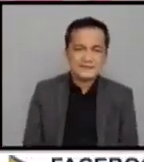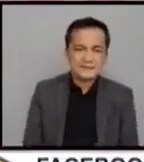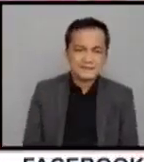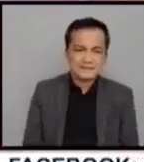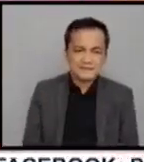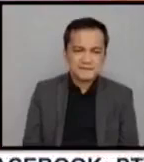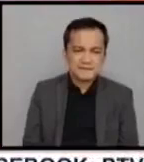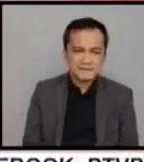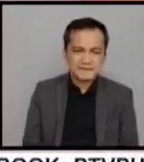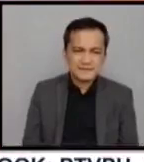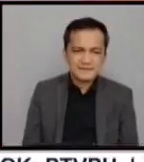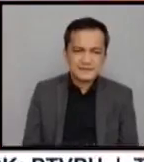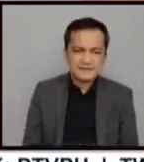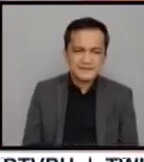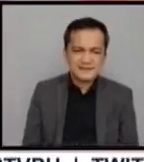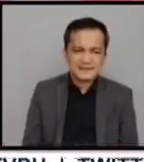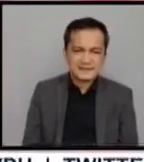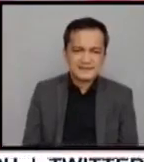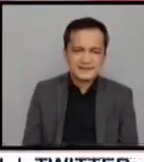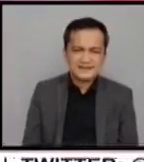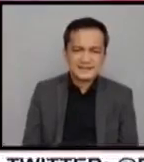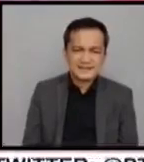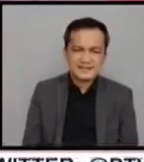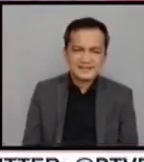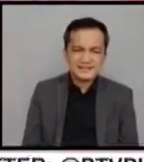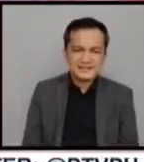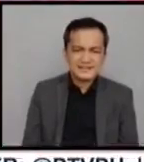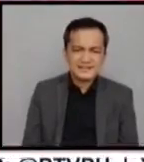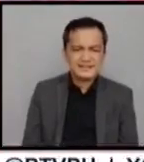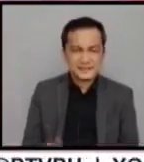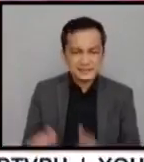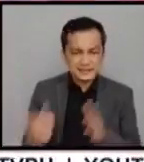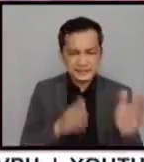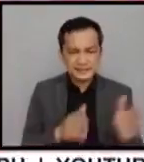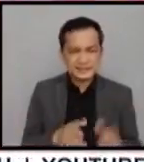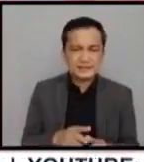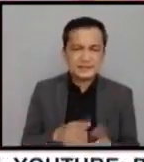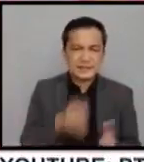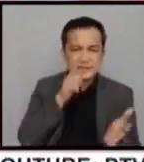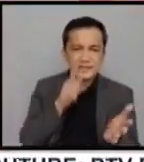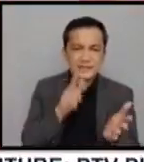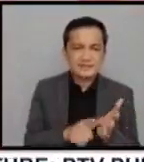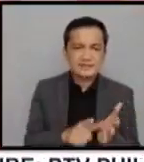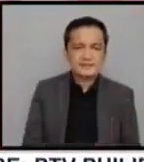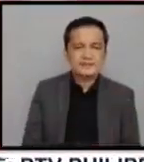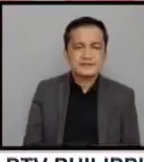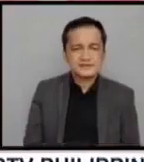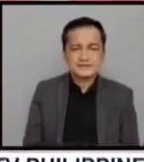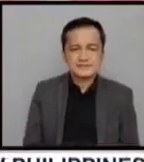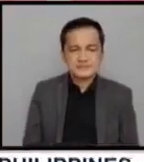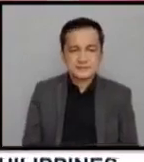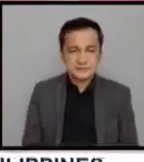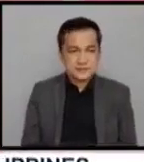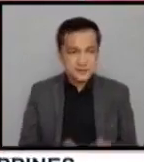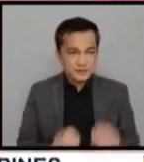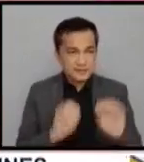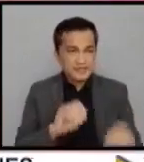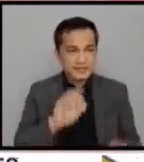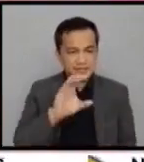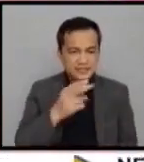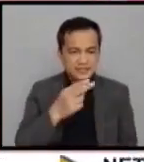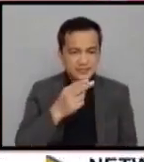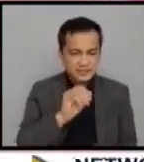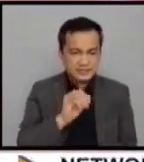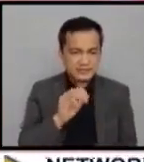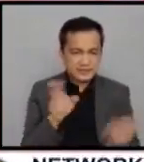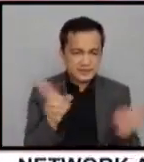nyo. Ayan. So, and okay. Then, yung letters. Okay. Pwede so, natin lagay chi para maiksi lang at